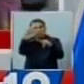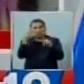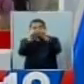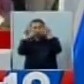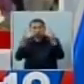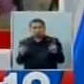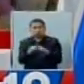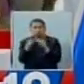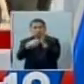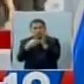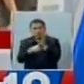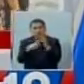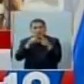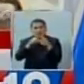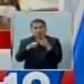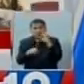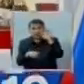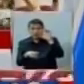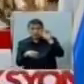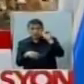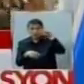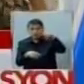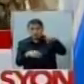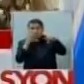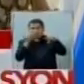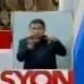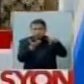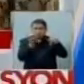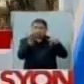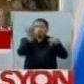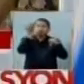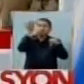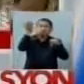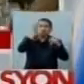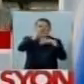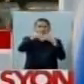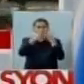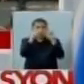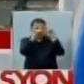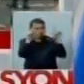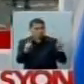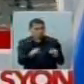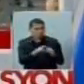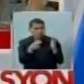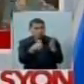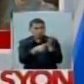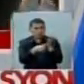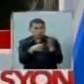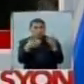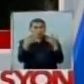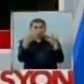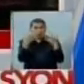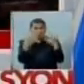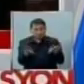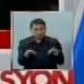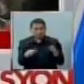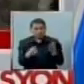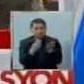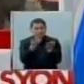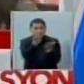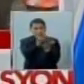botante. Okay. Ang EAPP staff ay mag-aakyat lamang ng mga balota kung ito ay umabot na ng 10 bilang.